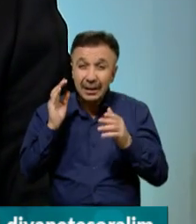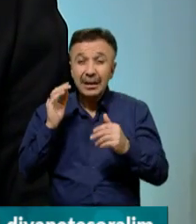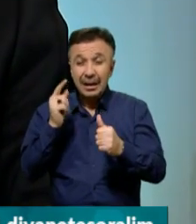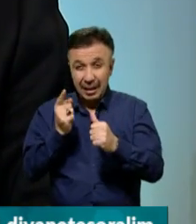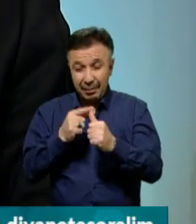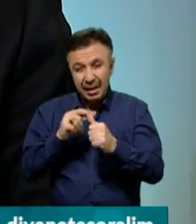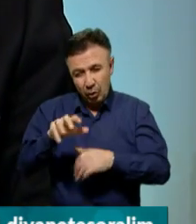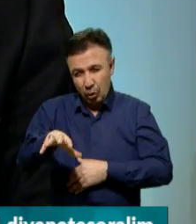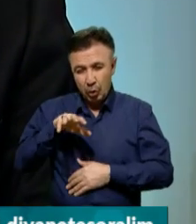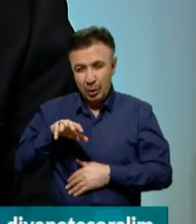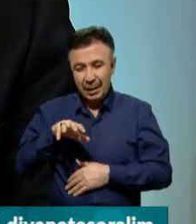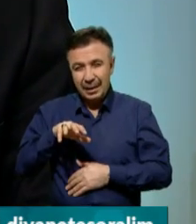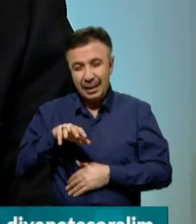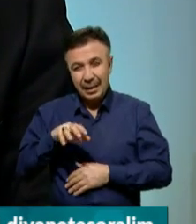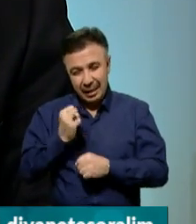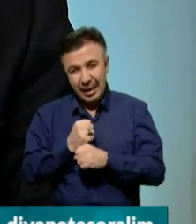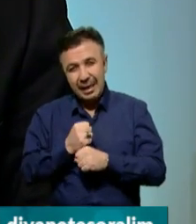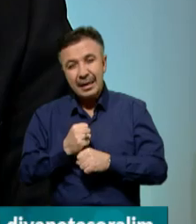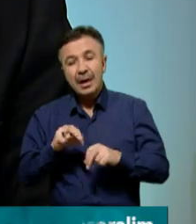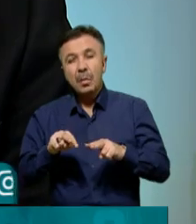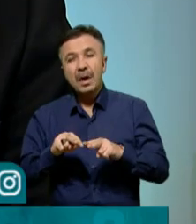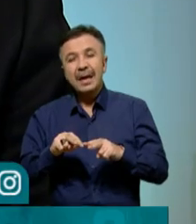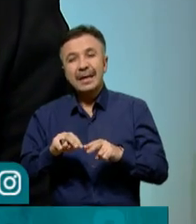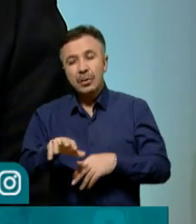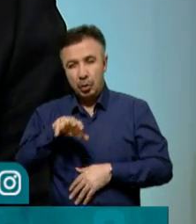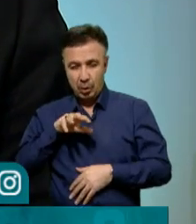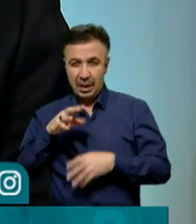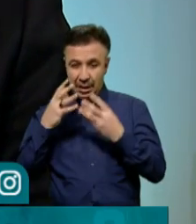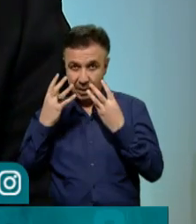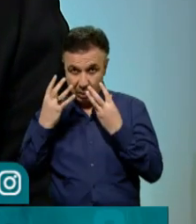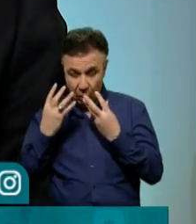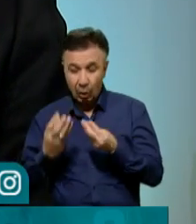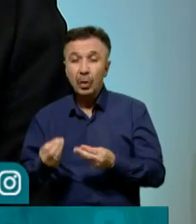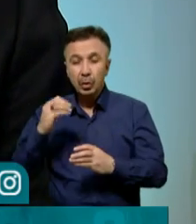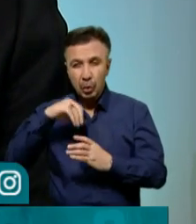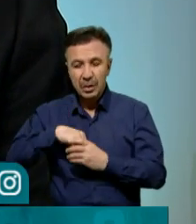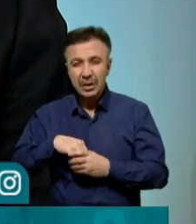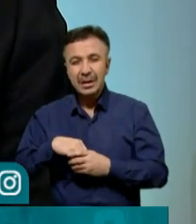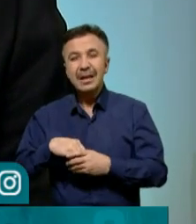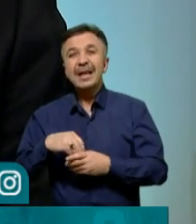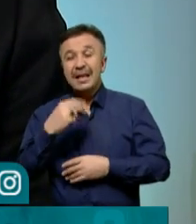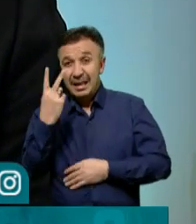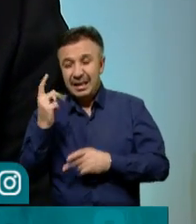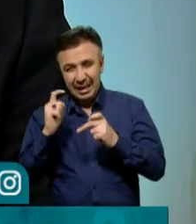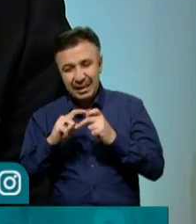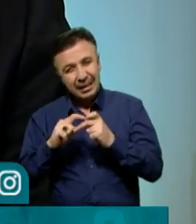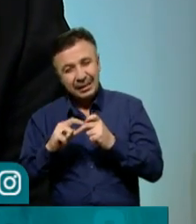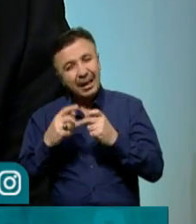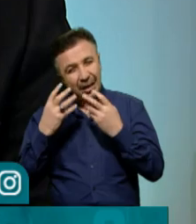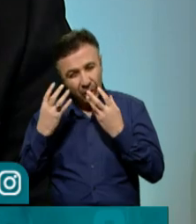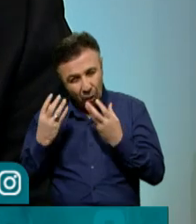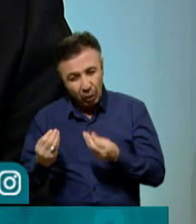sünnettir. Dolayısıyla gayri müekket sünnet olduğundan dolayı iki rekat da kılınabilir, hı hı, dört rekat